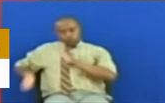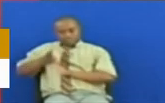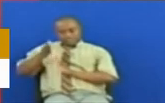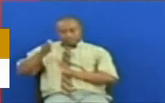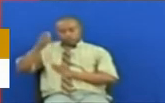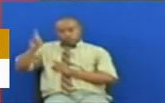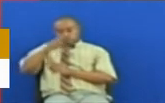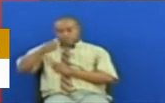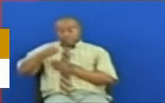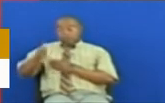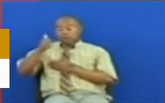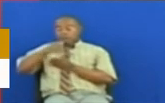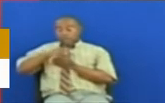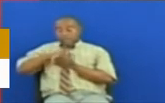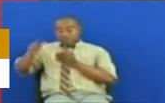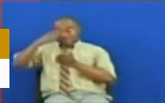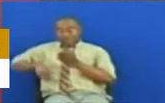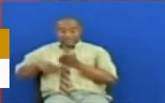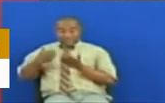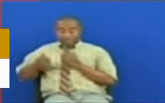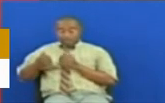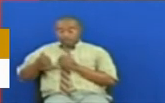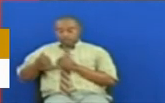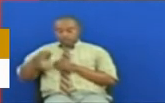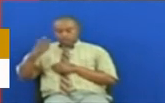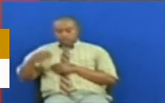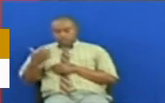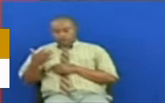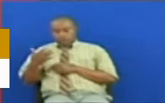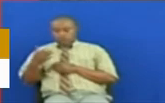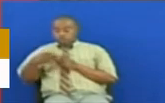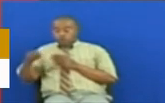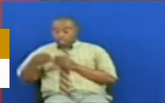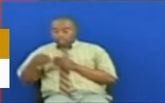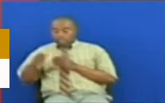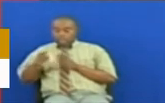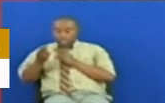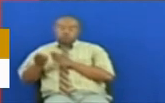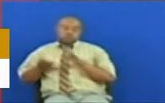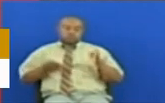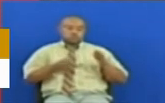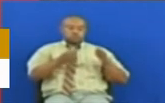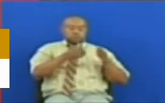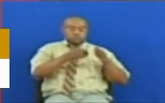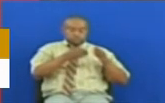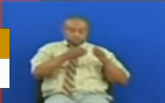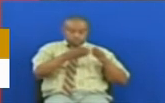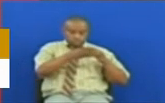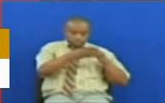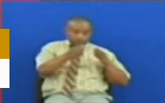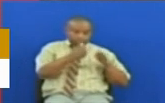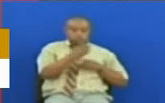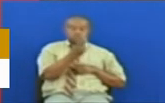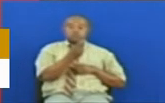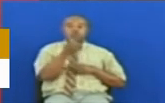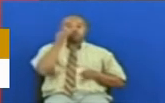akawa imposed, ili kuhakikisha kwamba sheria hii inakuwa ni more operative. Na la mwisho, Mheshimiwa